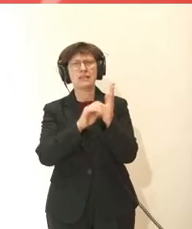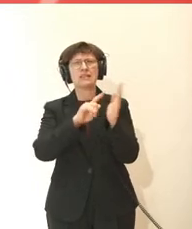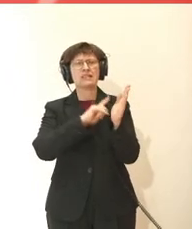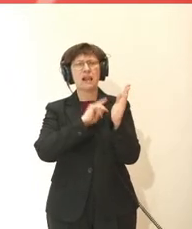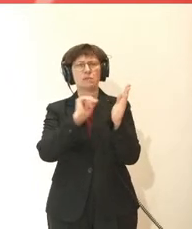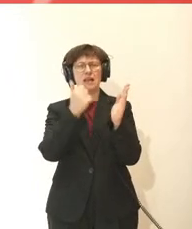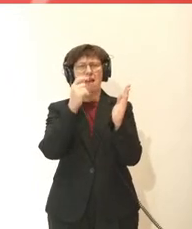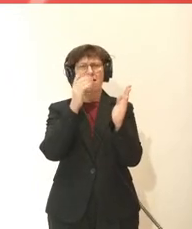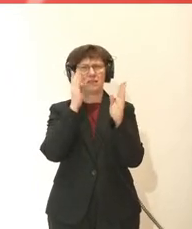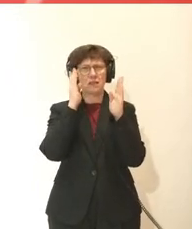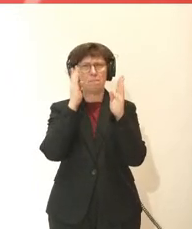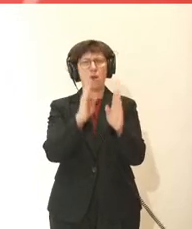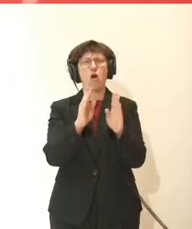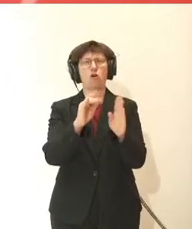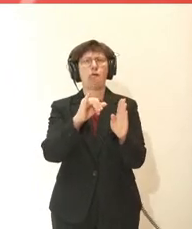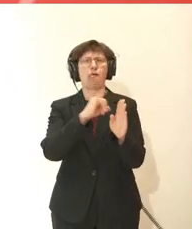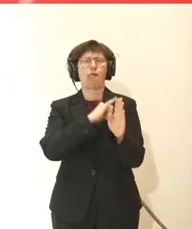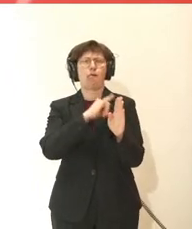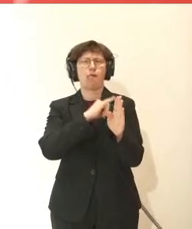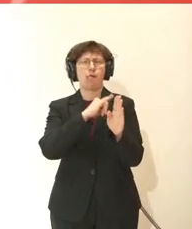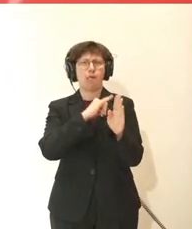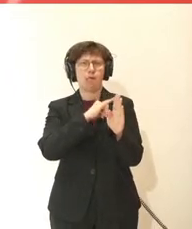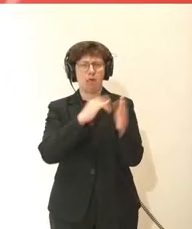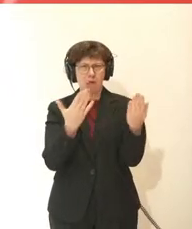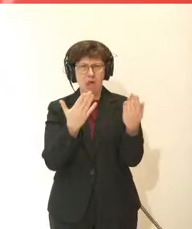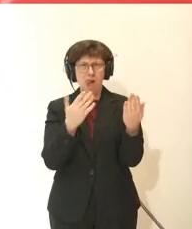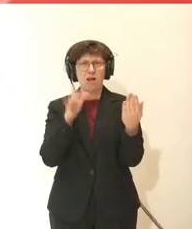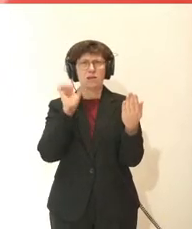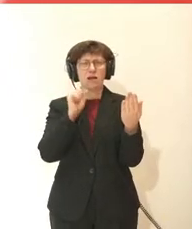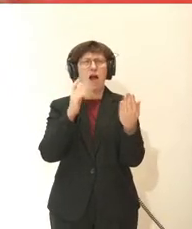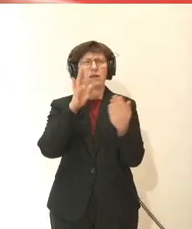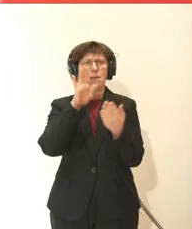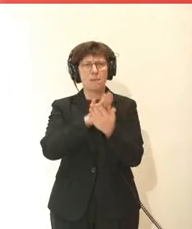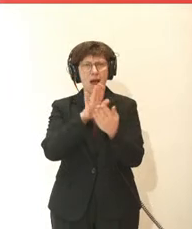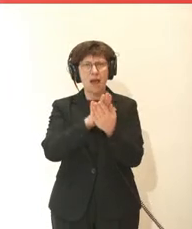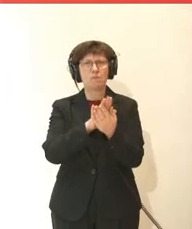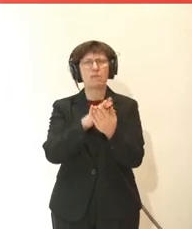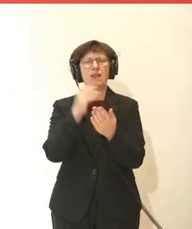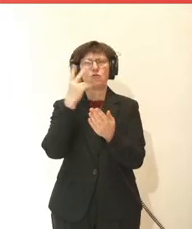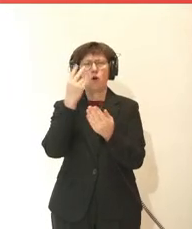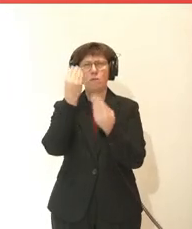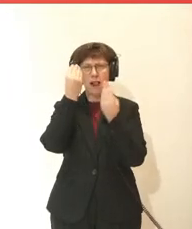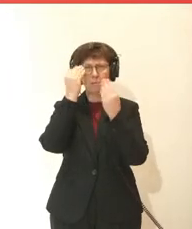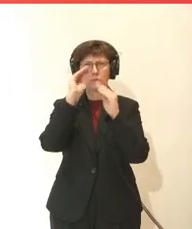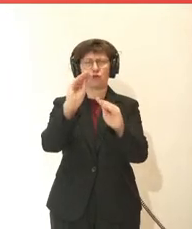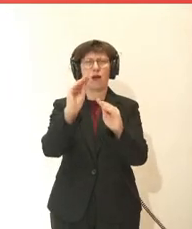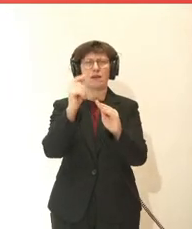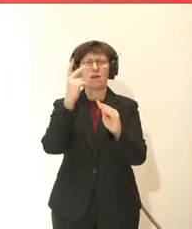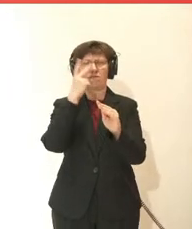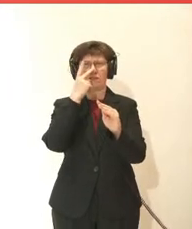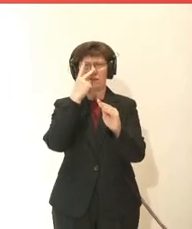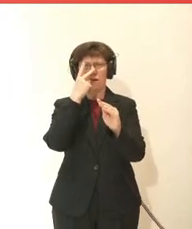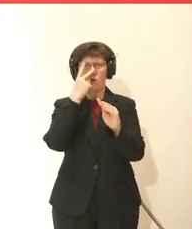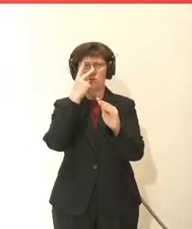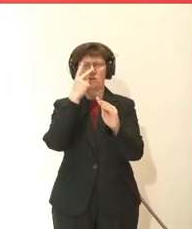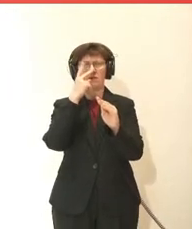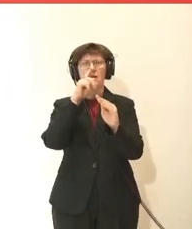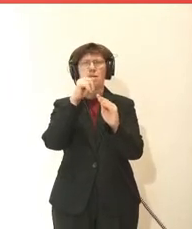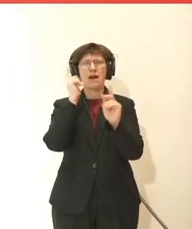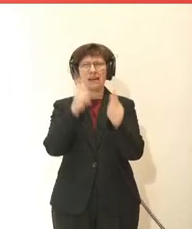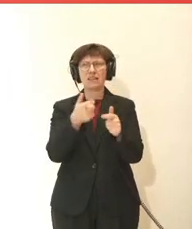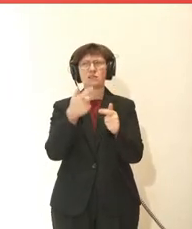block besonders interessant finde also könnt ihr gerne noch bleiben dann sage ich auch noch mal etwas dazu und ansonsten